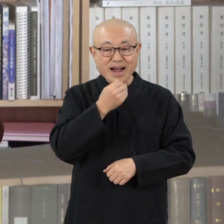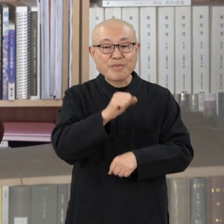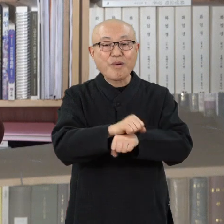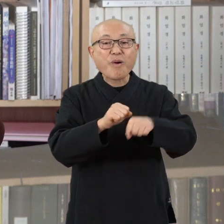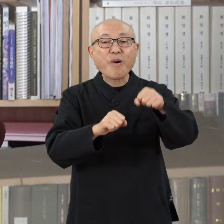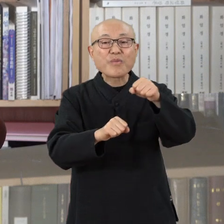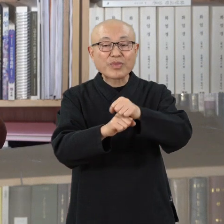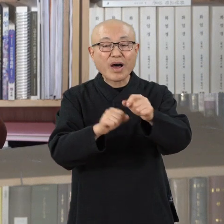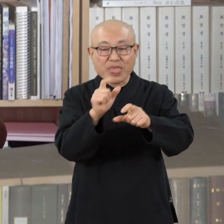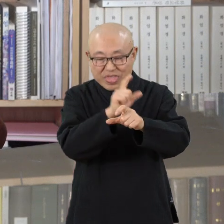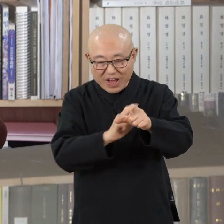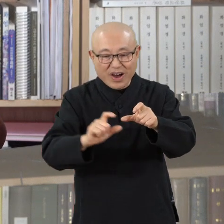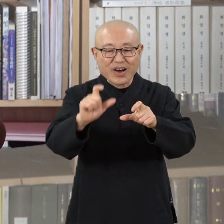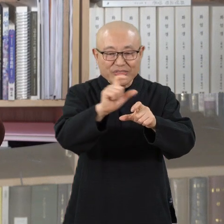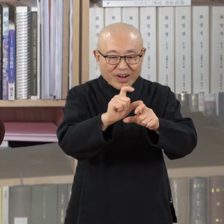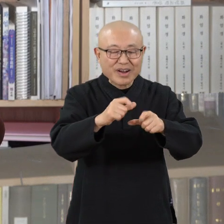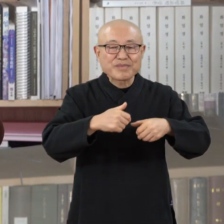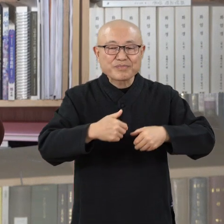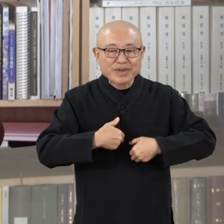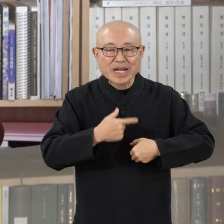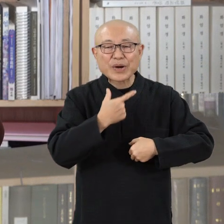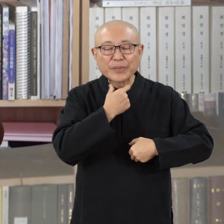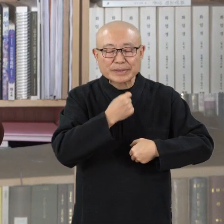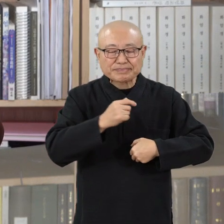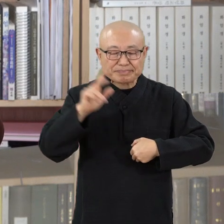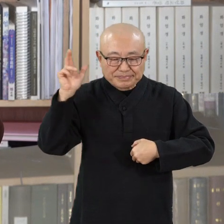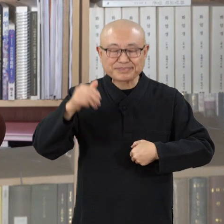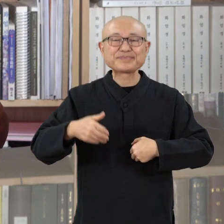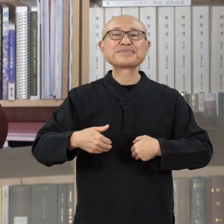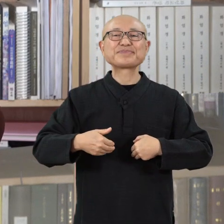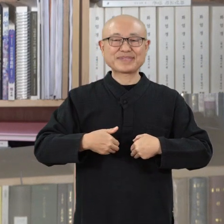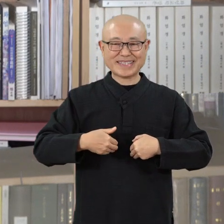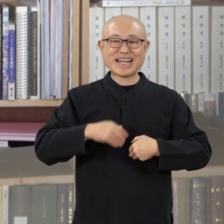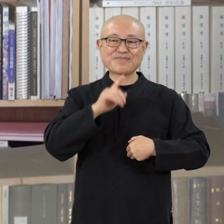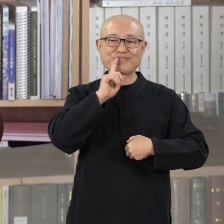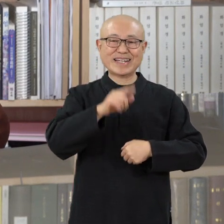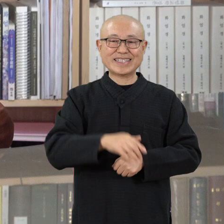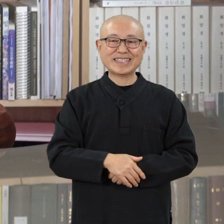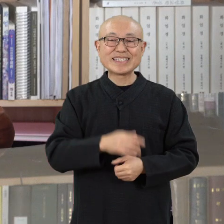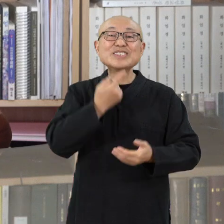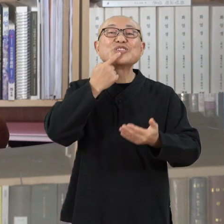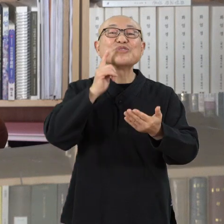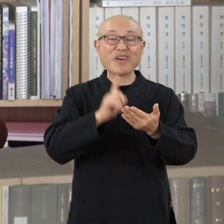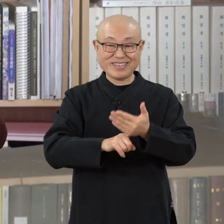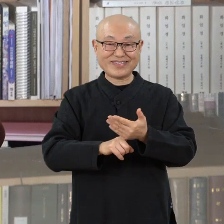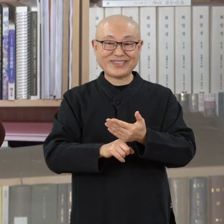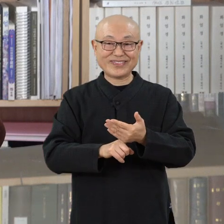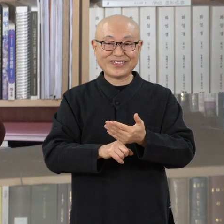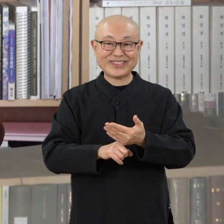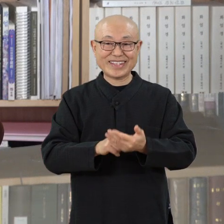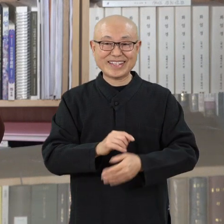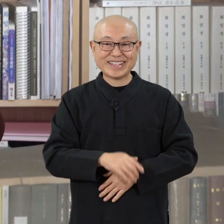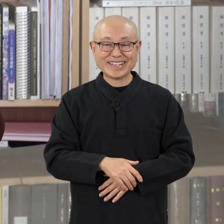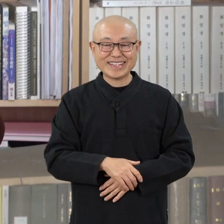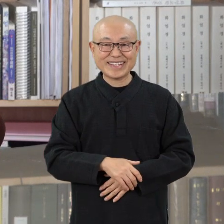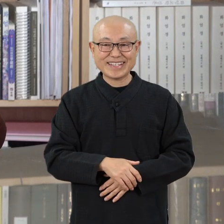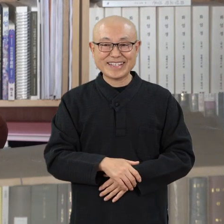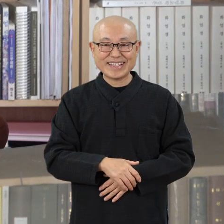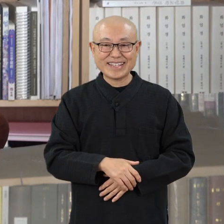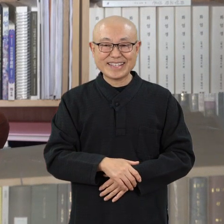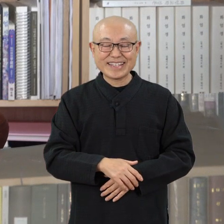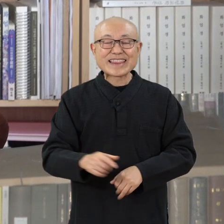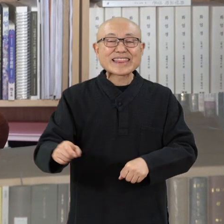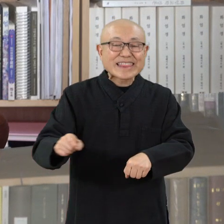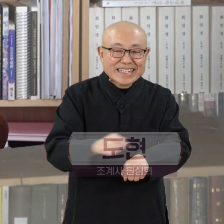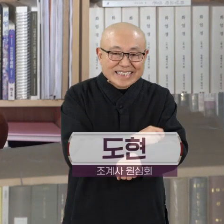이어지도록 원을 바라는 그러한 삶을 살자. 굉장히 쉬운 말씀들이에요, 이것이. 그리고 특히